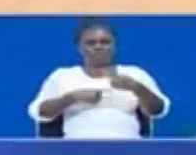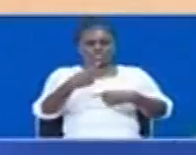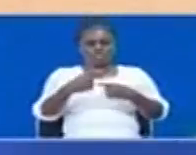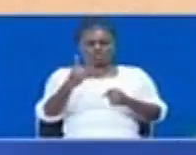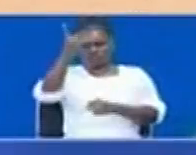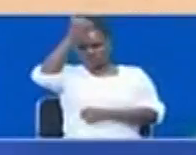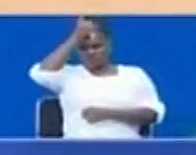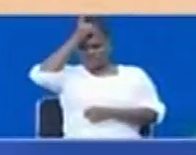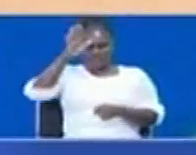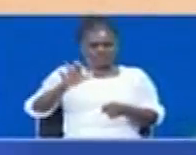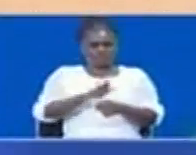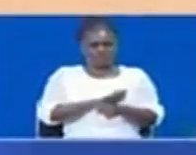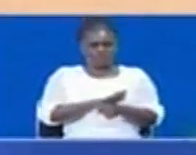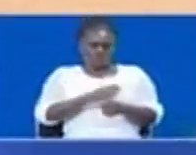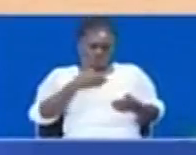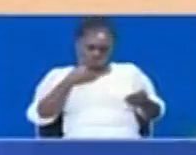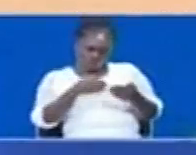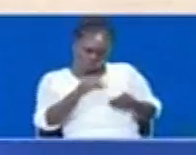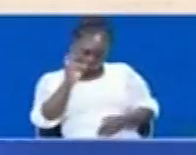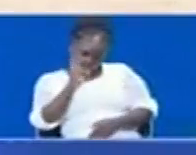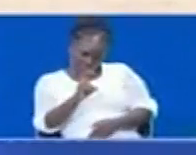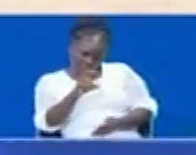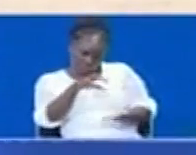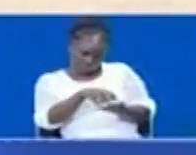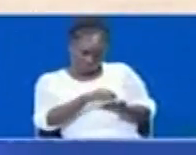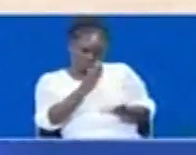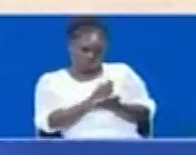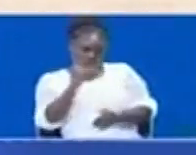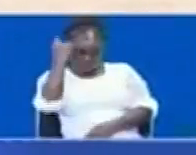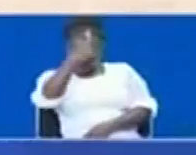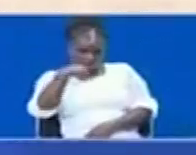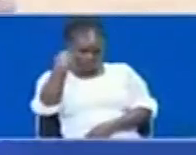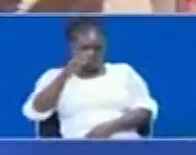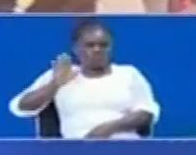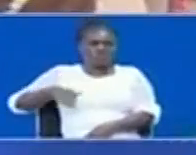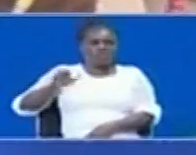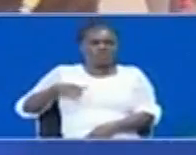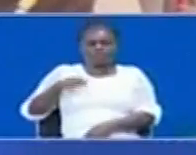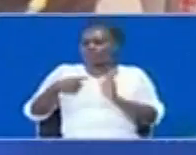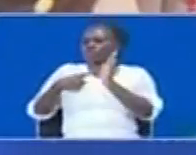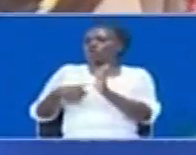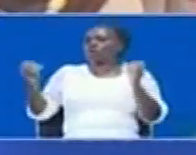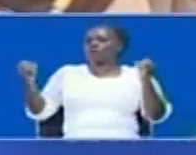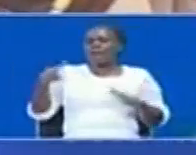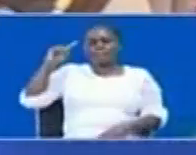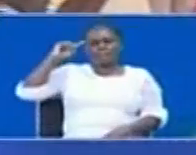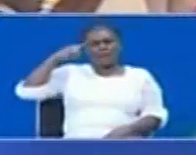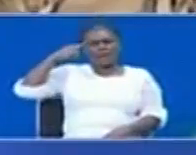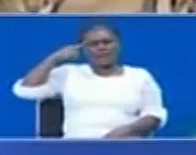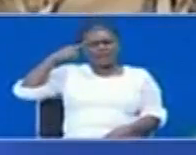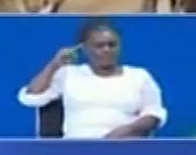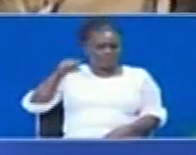kizima. Kwa karibu unapata taswira nzima. Nyuso za kina mama zimeanika bayana mawazo iliyokaba na